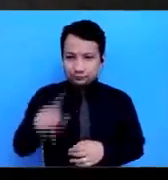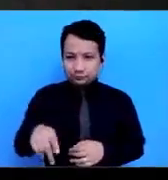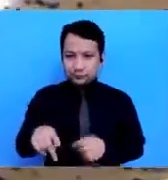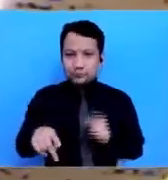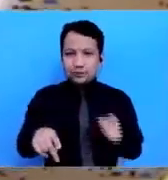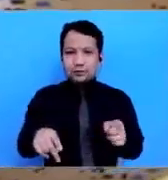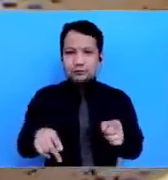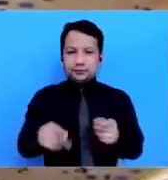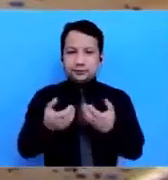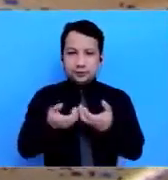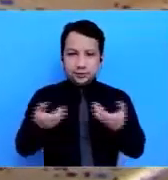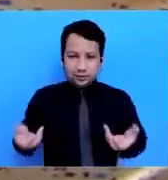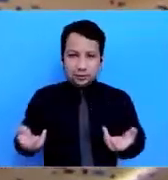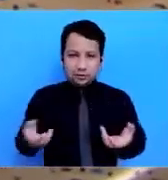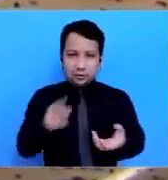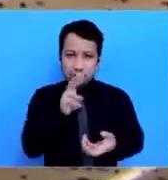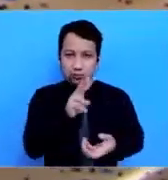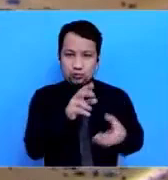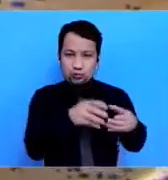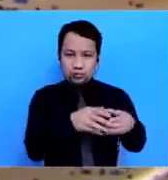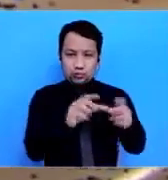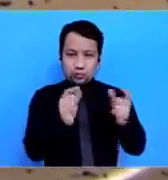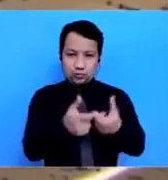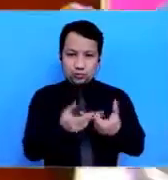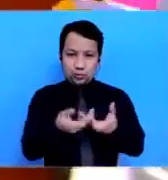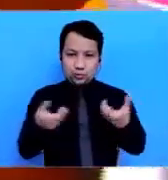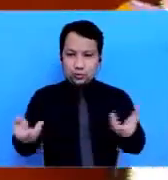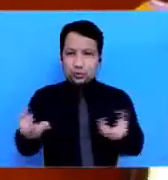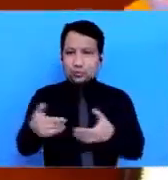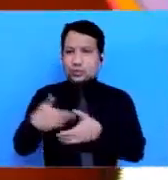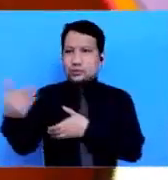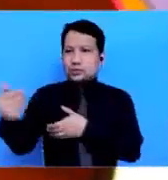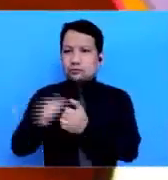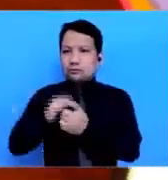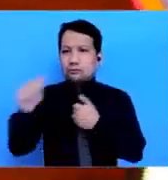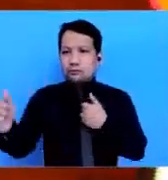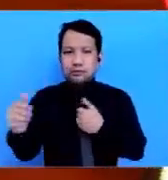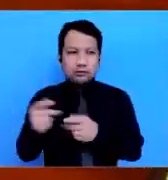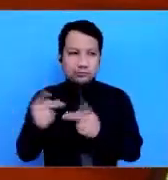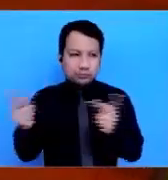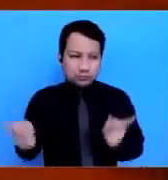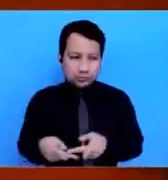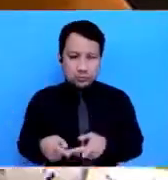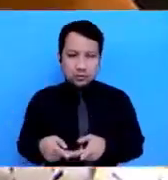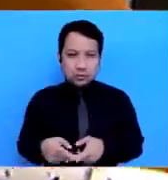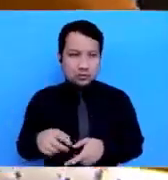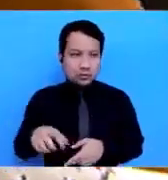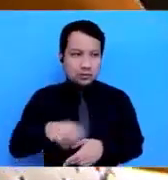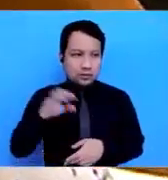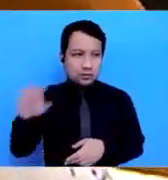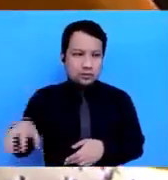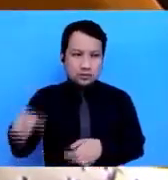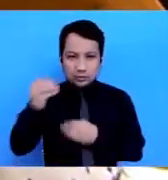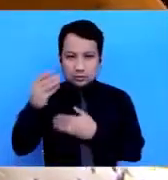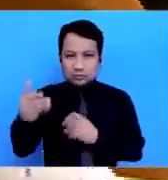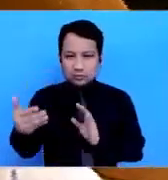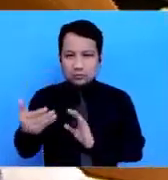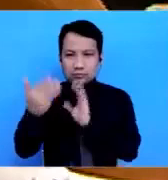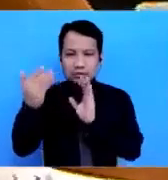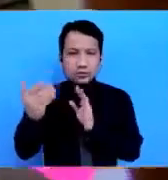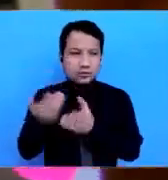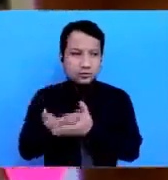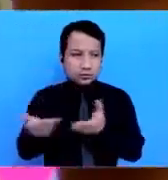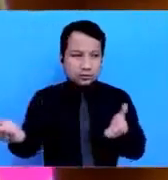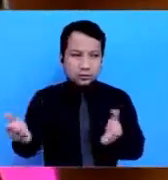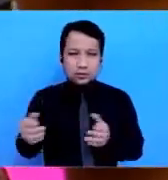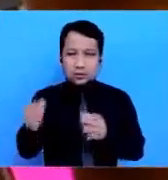hinati sila sa dalawang grupo at saka dinala sa liblib na lugar. Pagbaba raw nila ng sasakyan, tumambad ang mga nakalatag umanong iligal